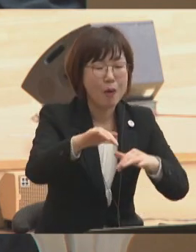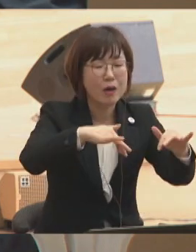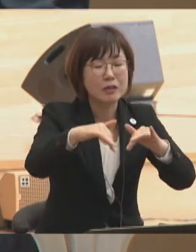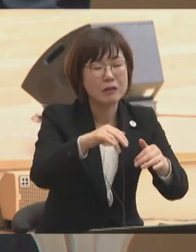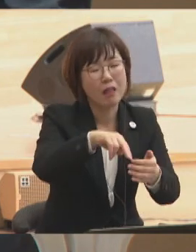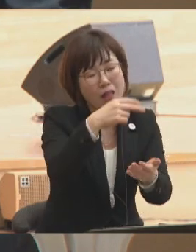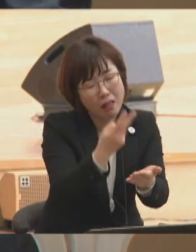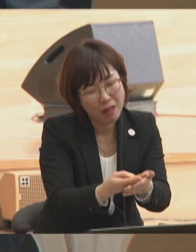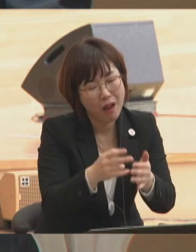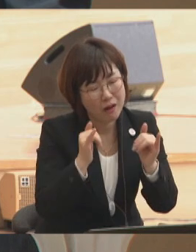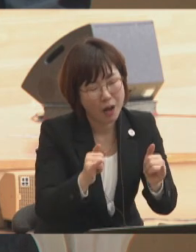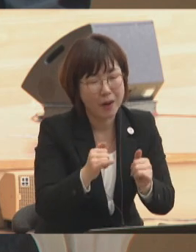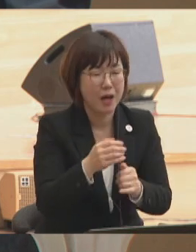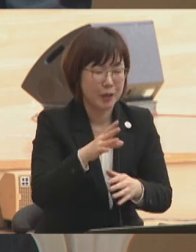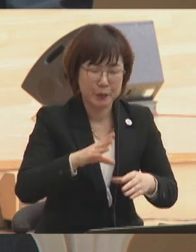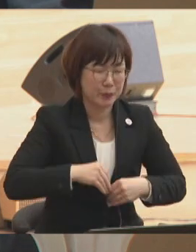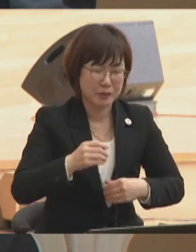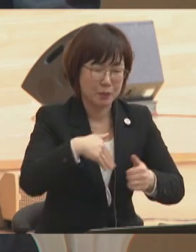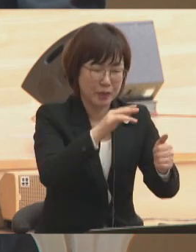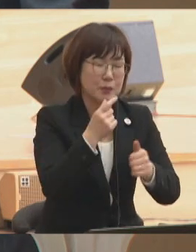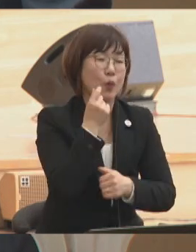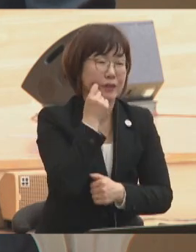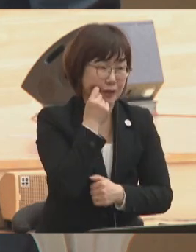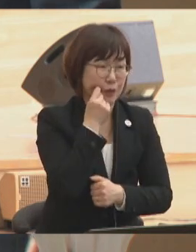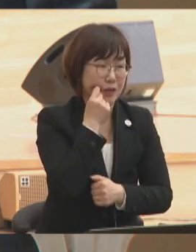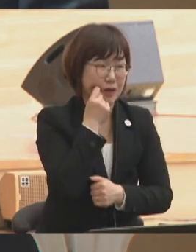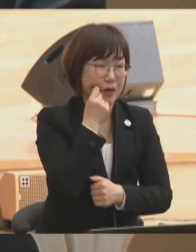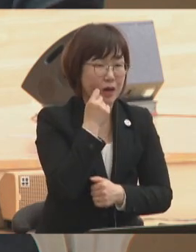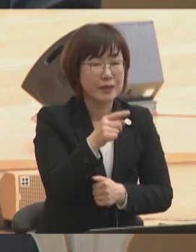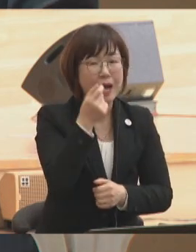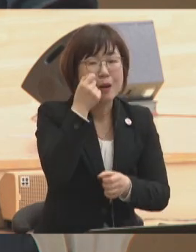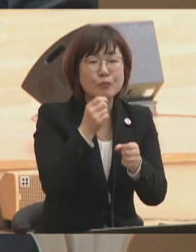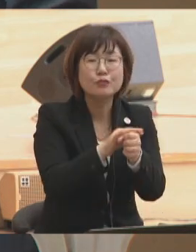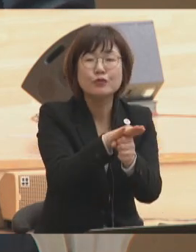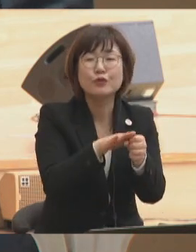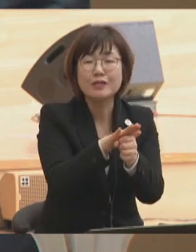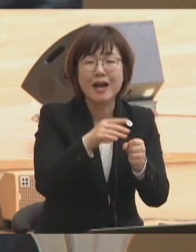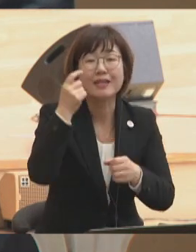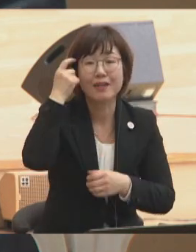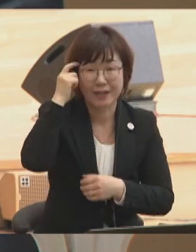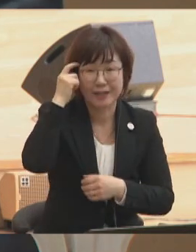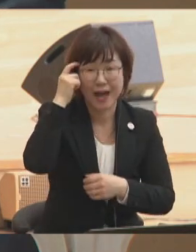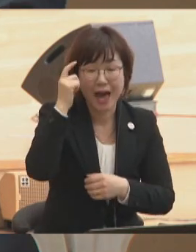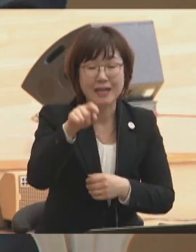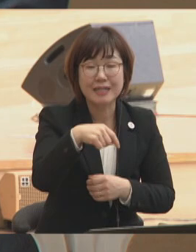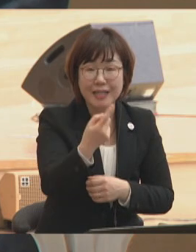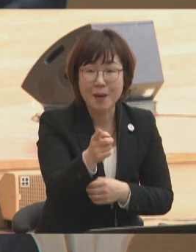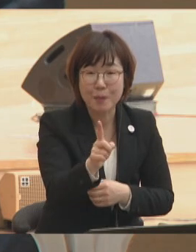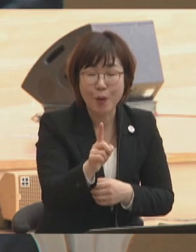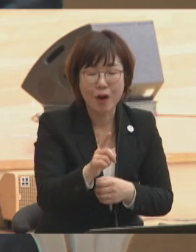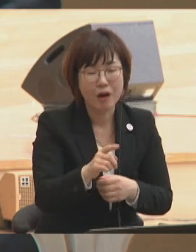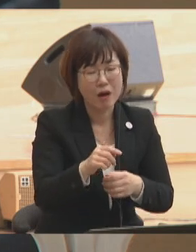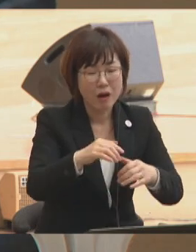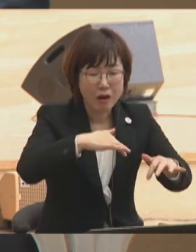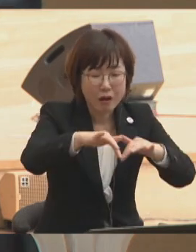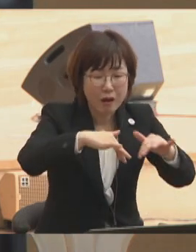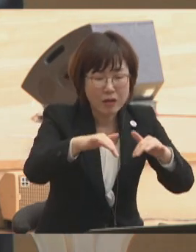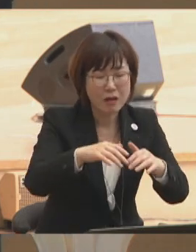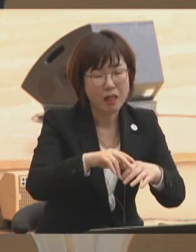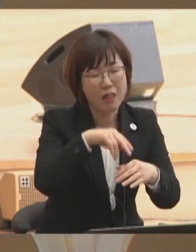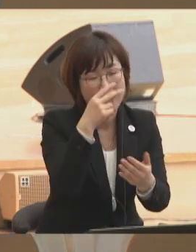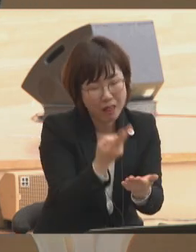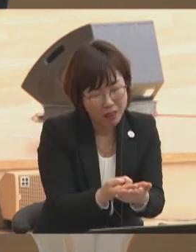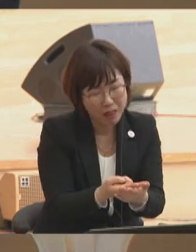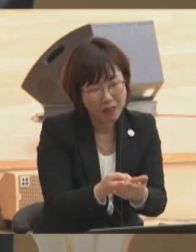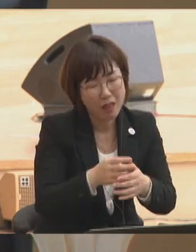하여 굶겨 보내지 못하겠노라. 예, 여기도 보면 내가 불쌍히 여기노라 라고 말합니다. 그 다음에 뭐가 나와요? 길에서